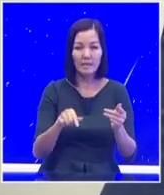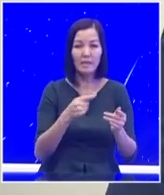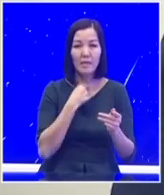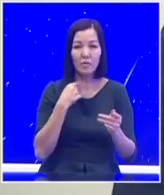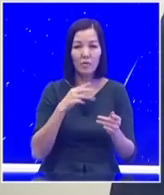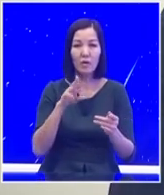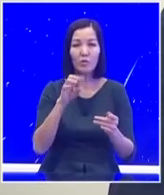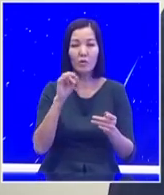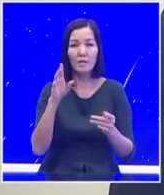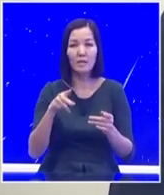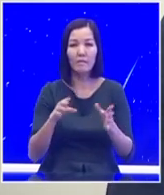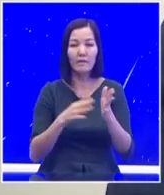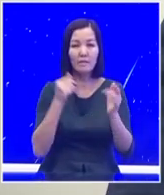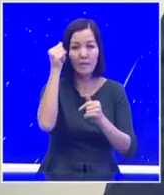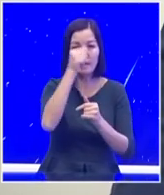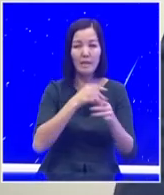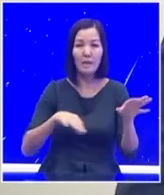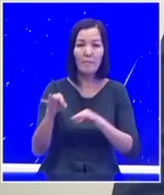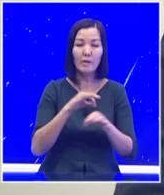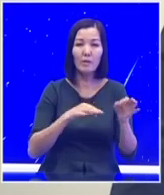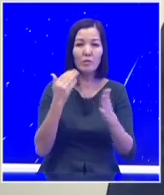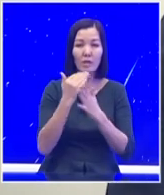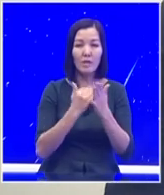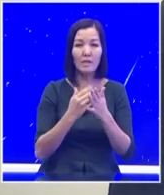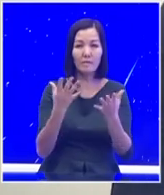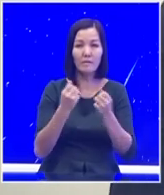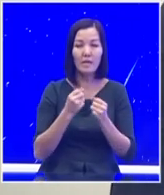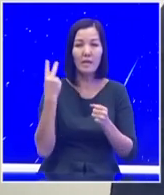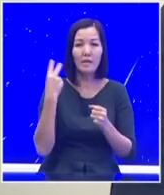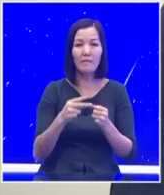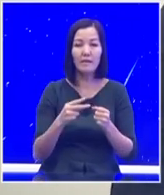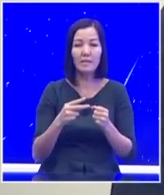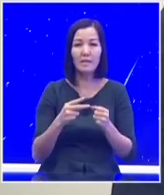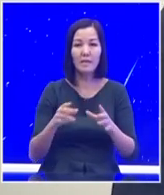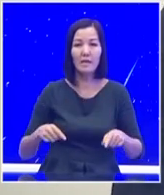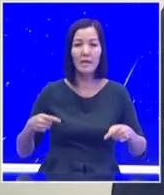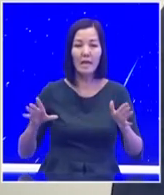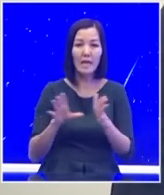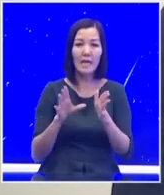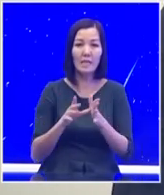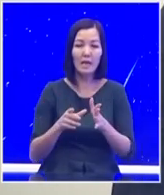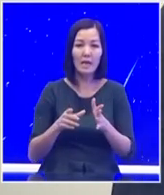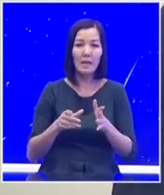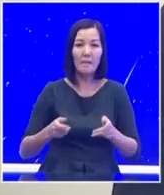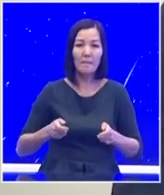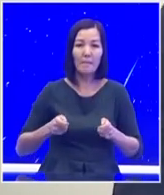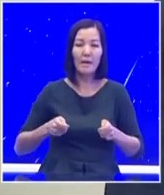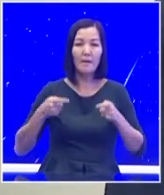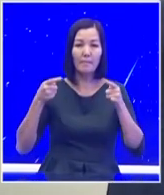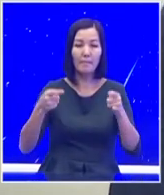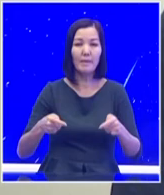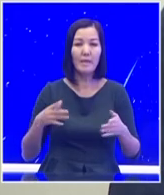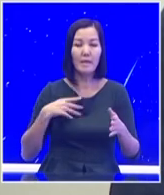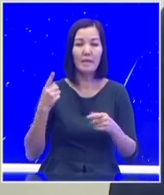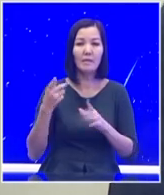В 2019 году по дорожной карте 2020 мы взяли 20 единиц комплектующих электромобилей. Сейчас в нашем регионе их насчитывается